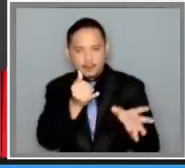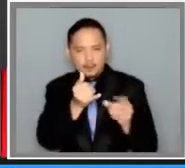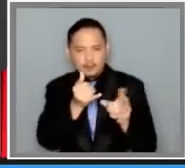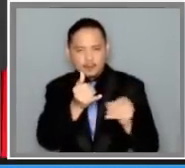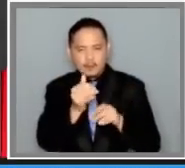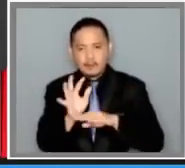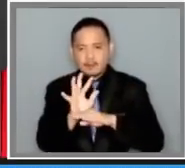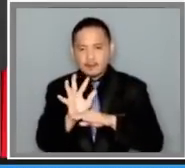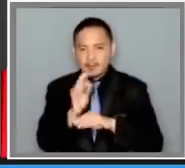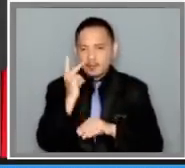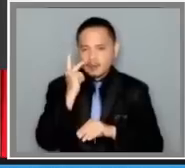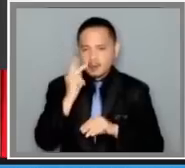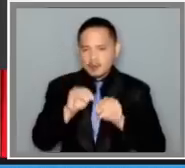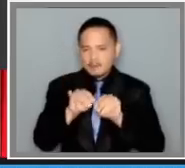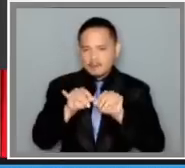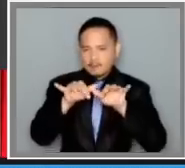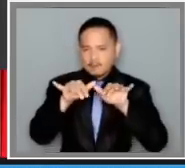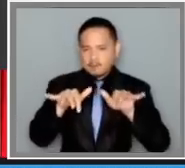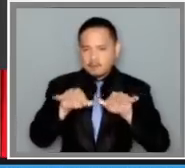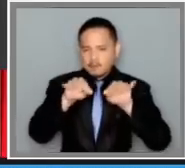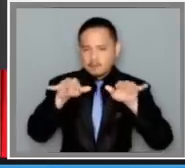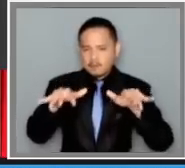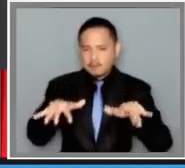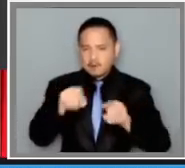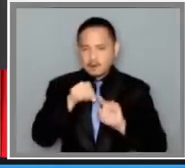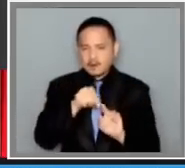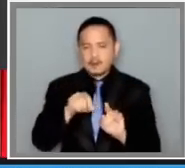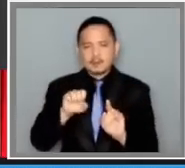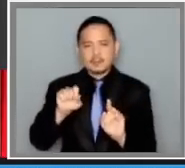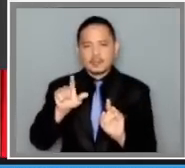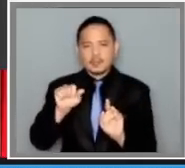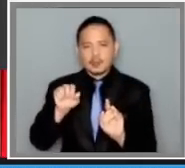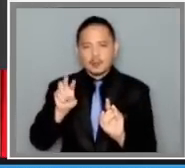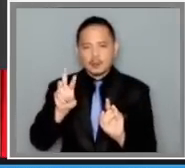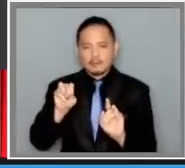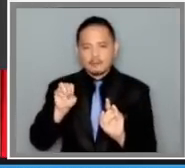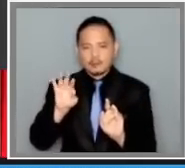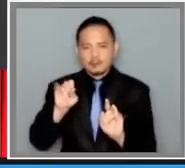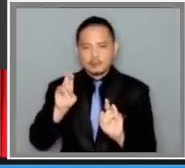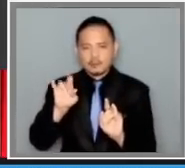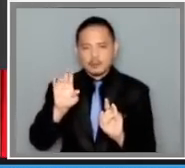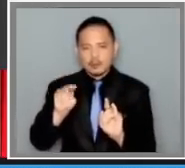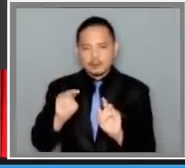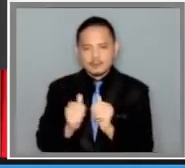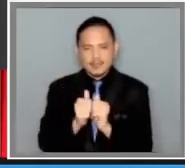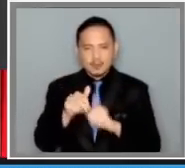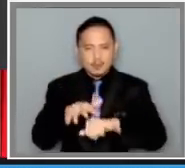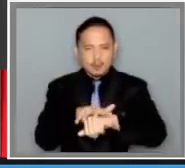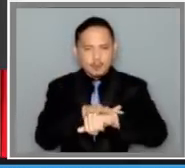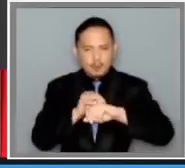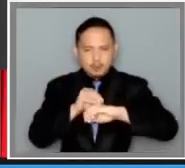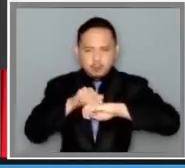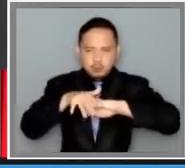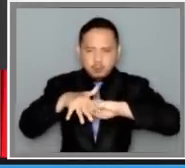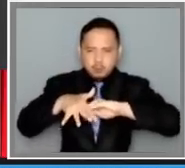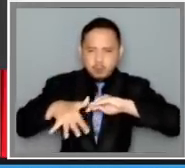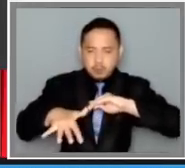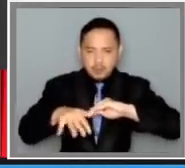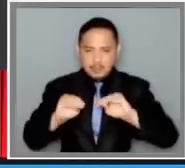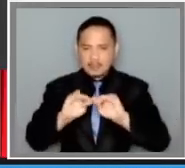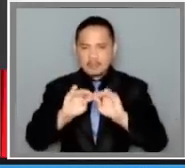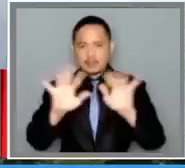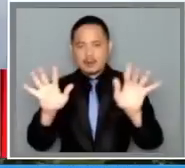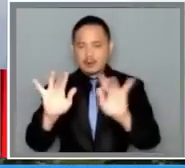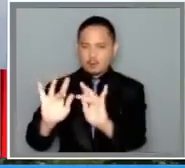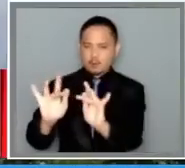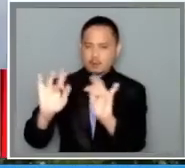slow effusion o mabagal na pagdaloy ng lava mula sa crater ng bulkan. Mas visible lamang ito kagabi. Ngunit paliwanag ni Dr. Paul